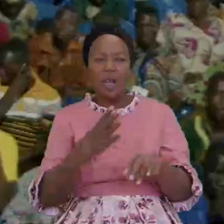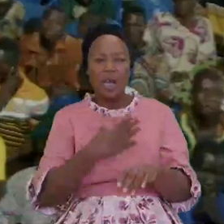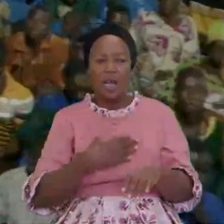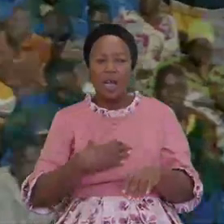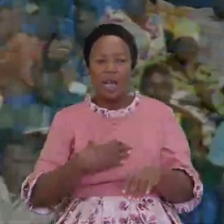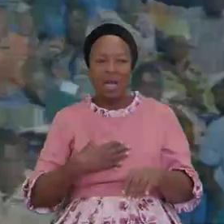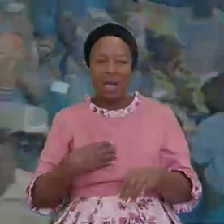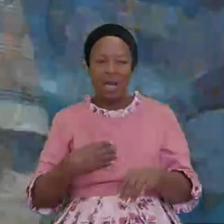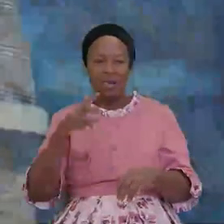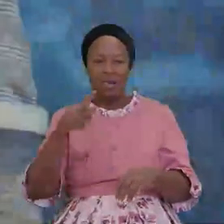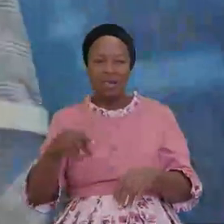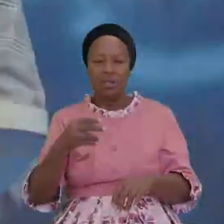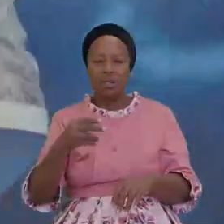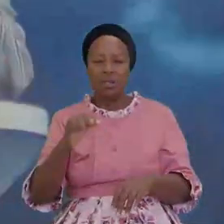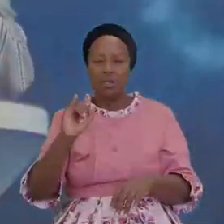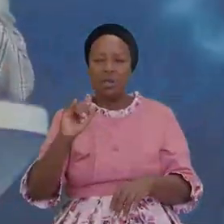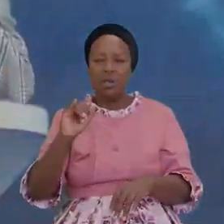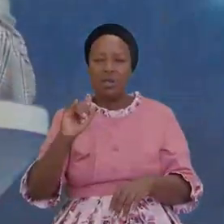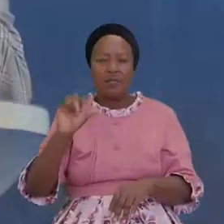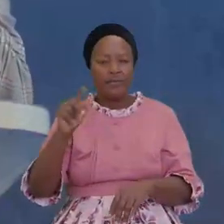Verset 37.